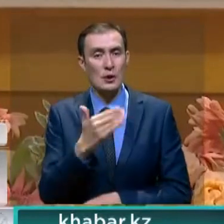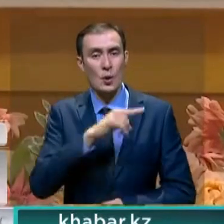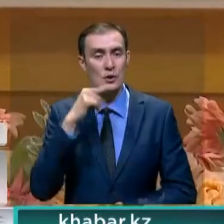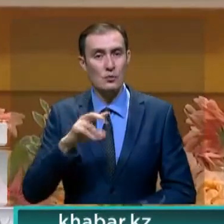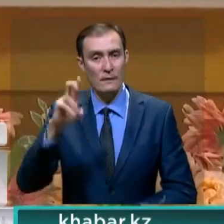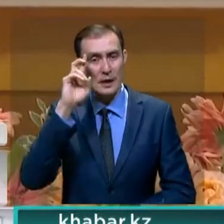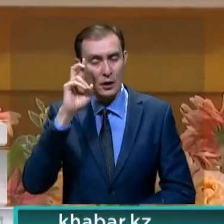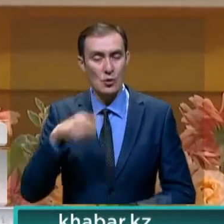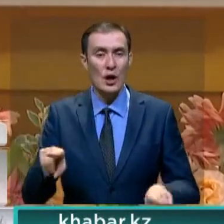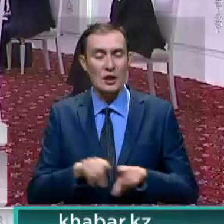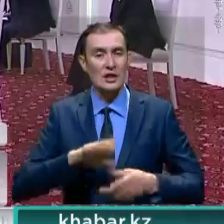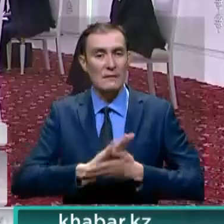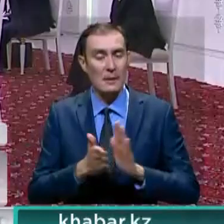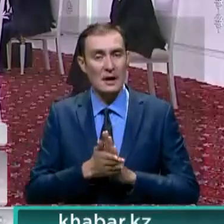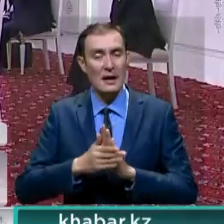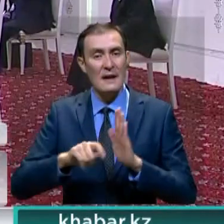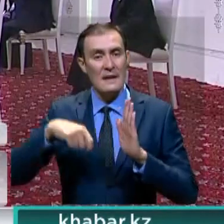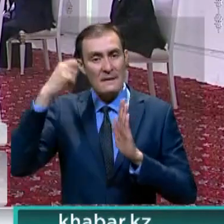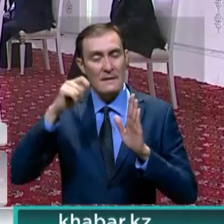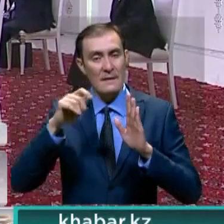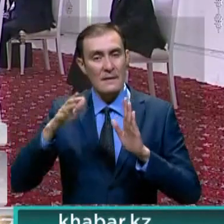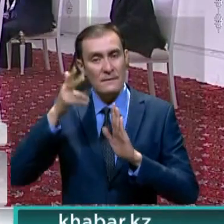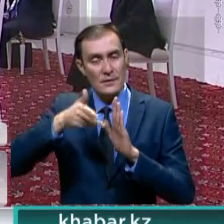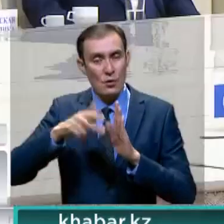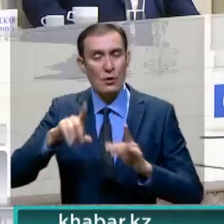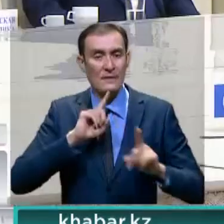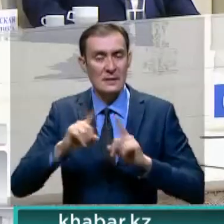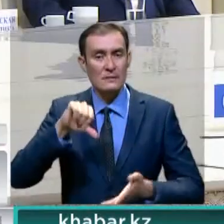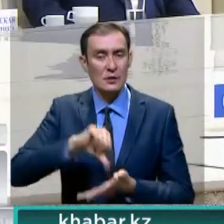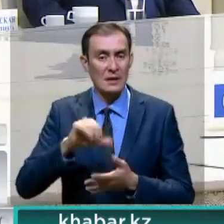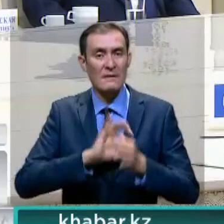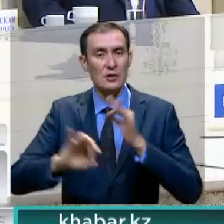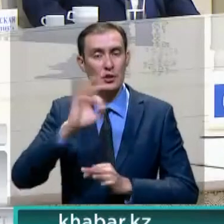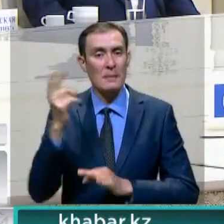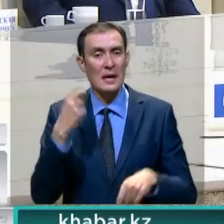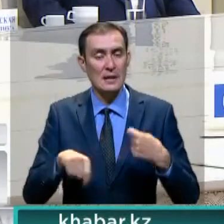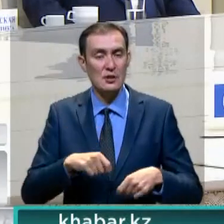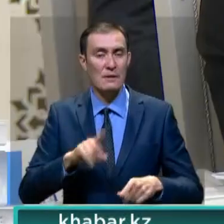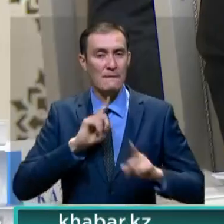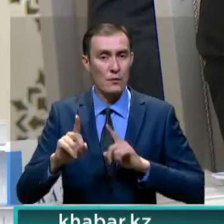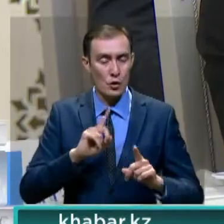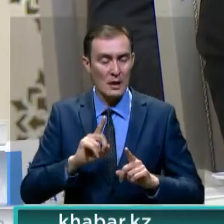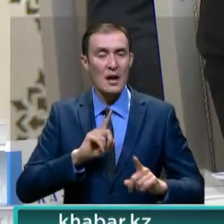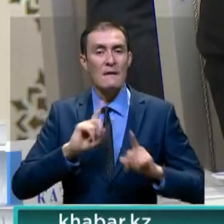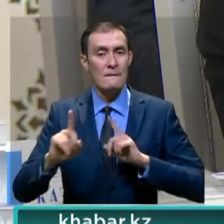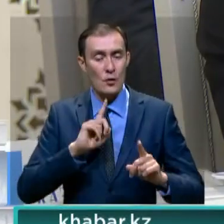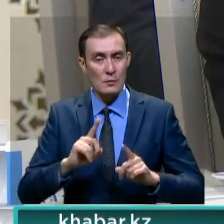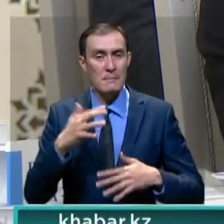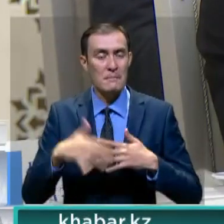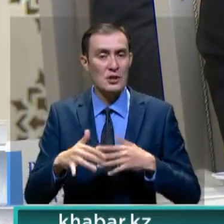федерацию также в рамках видеоконференции президент выступил на восточном экономическом форуме форуме межрегионального